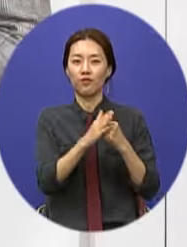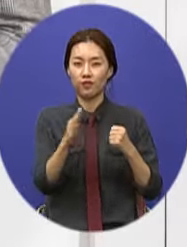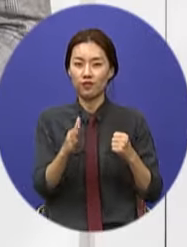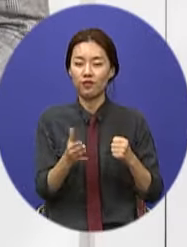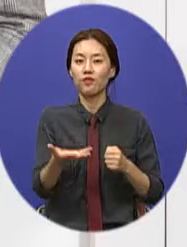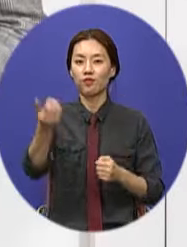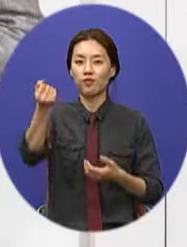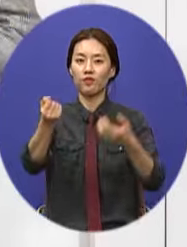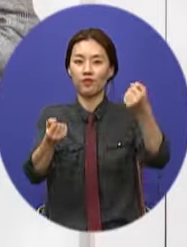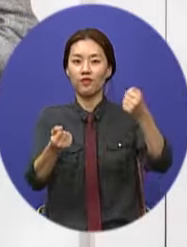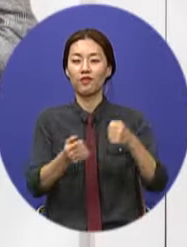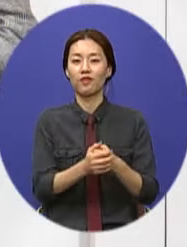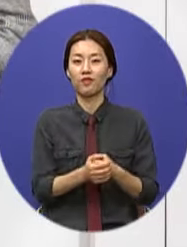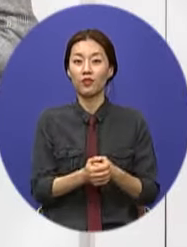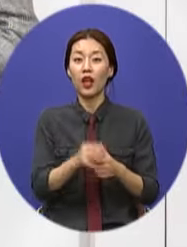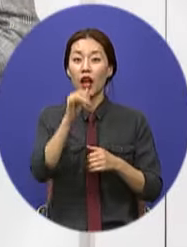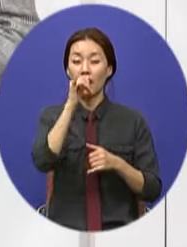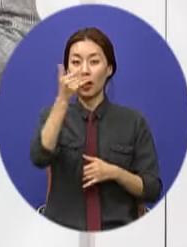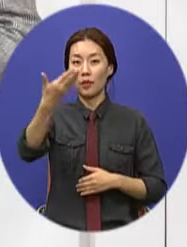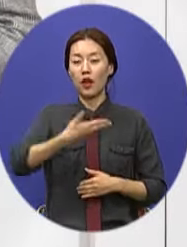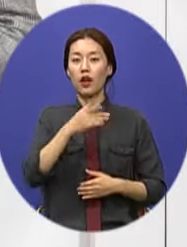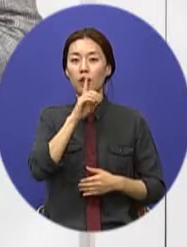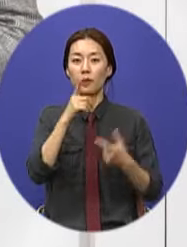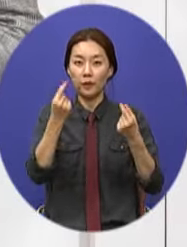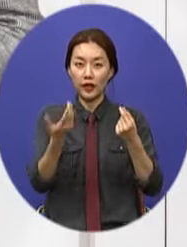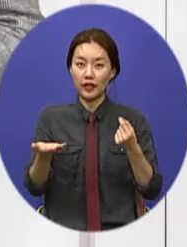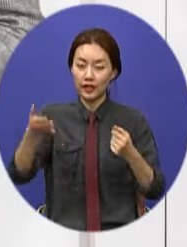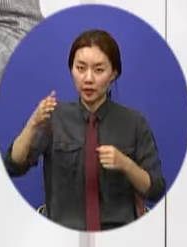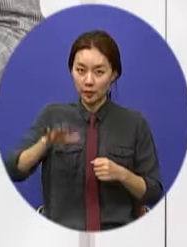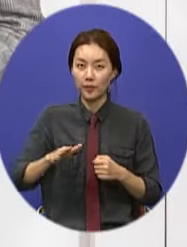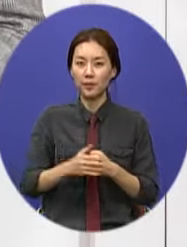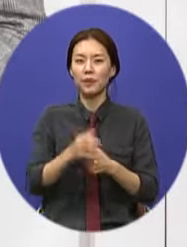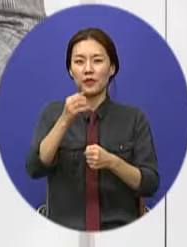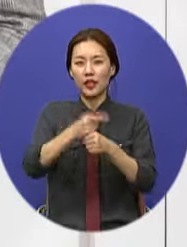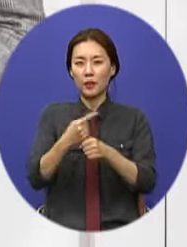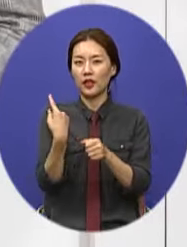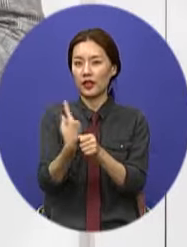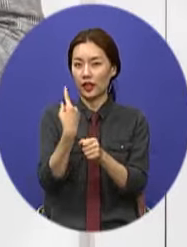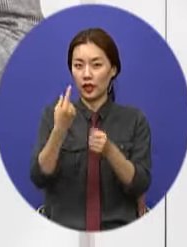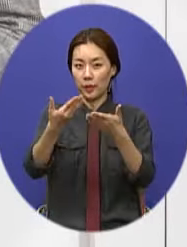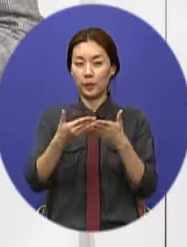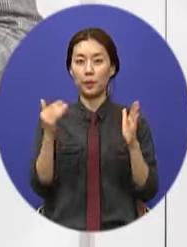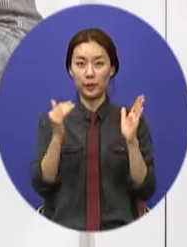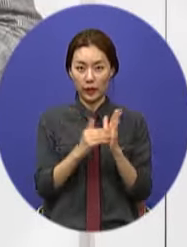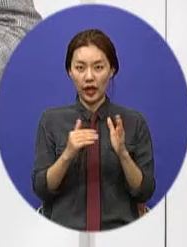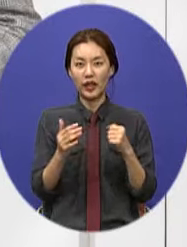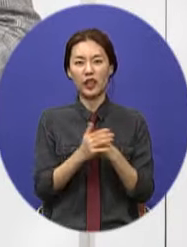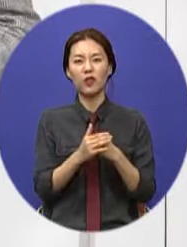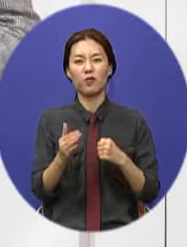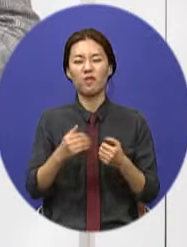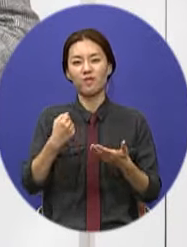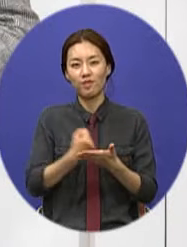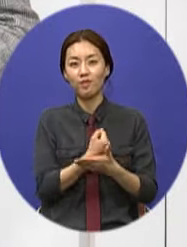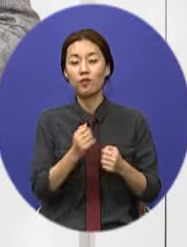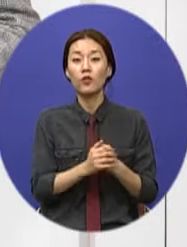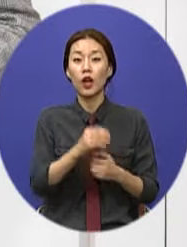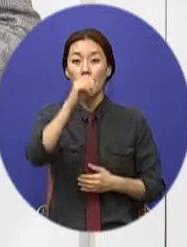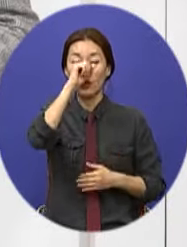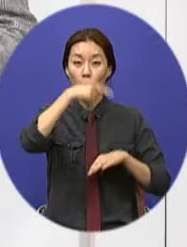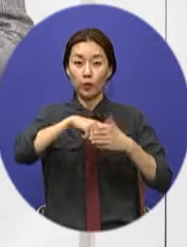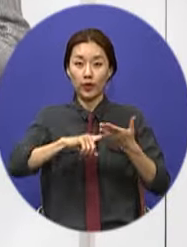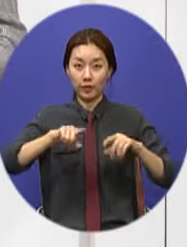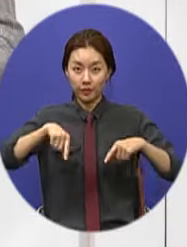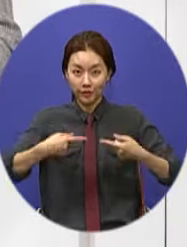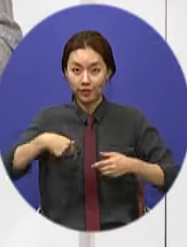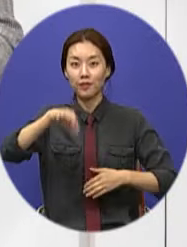그쪽에서도 마땅히 드려야 될 실력이신데 어. 받으셨기 때문에 그렇죠. 골고루 이제 또 드리니까. 네, 우리 아버님도 뭐 좋은 마음으로 참여하시고